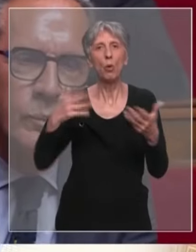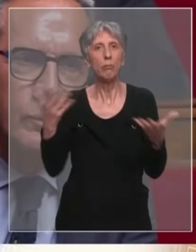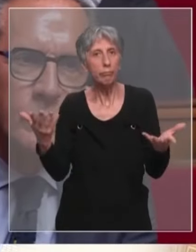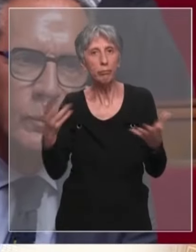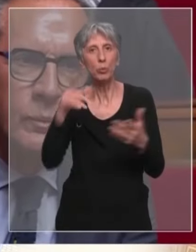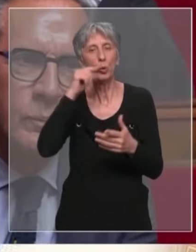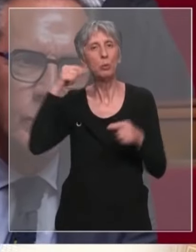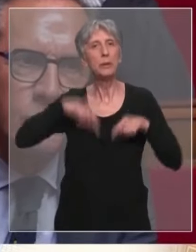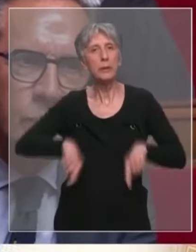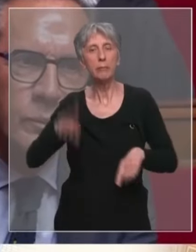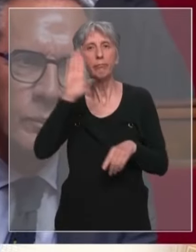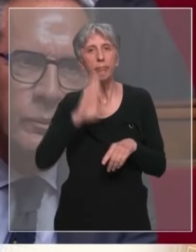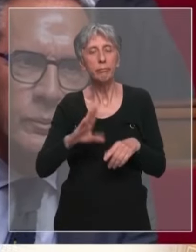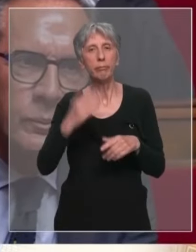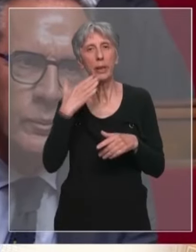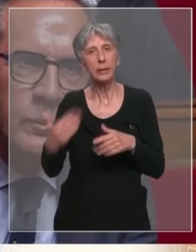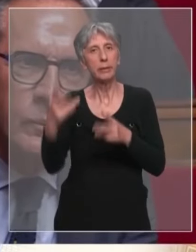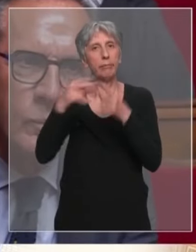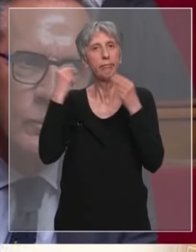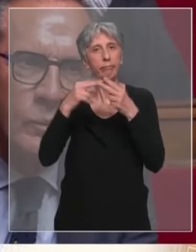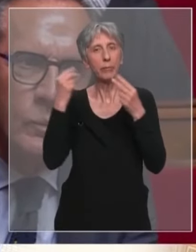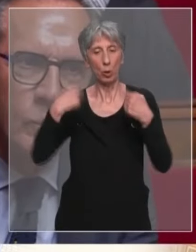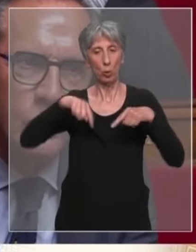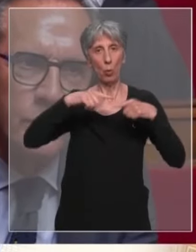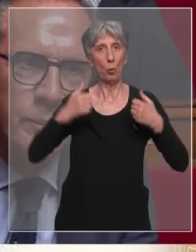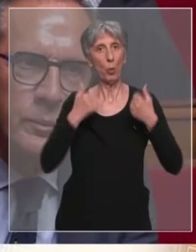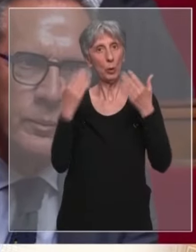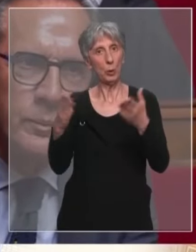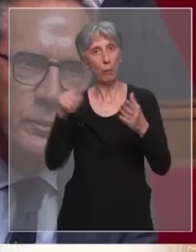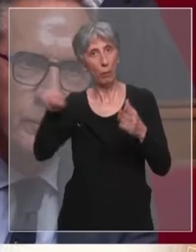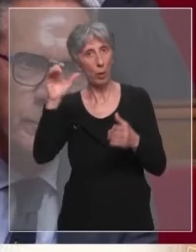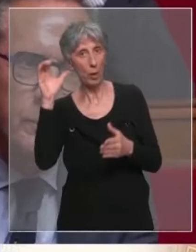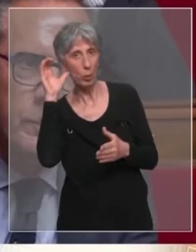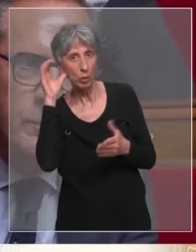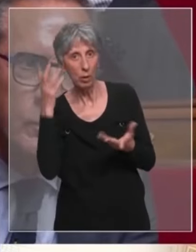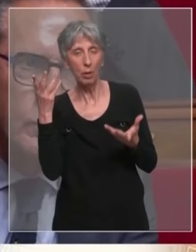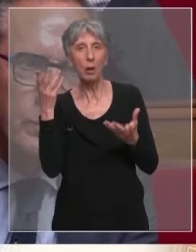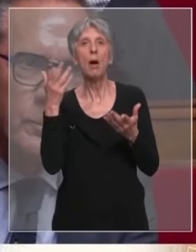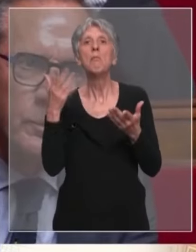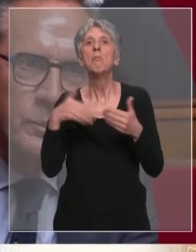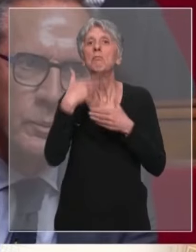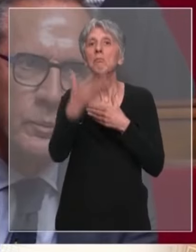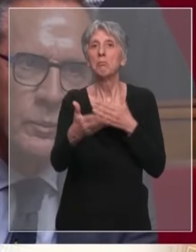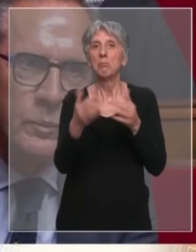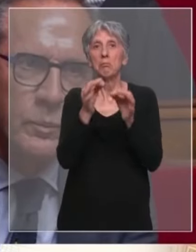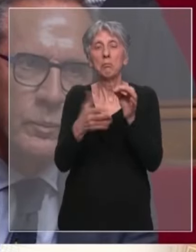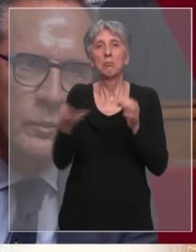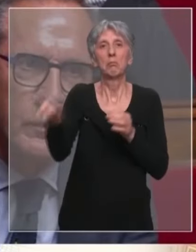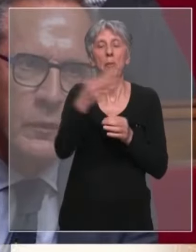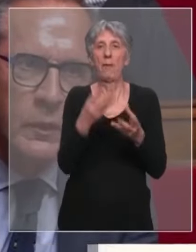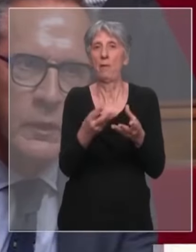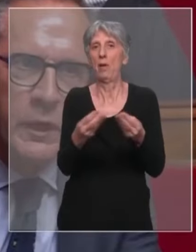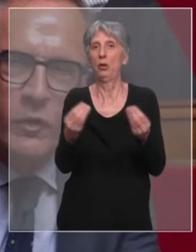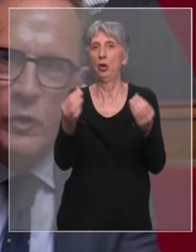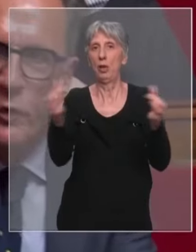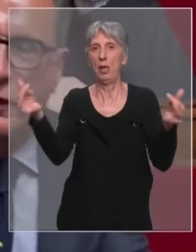vos intentions. Nos propositions seront-elles entendues et quel sort sera réservé aux plus fragiles? Je vous